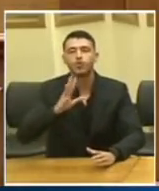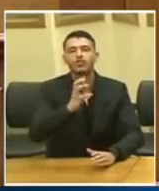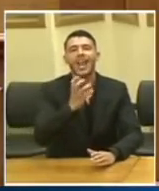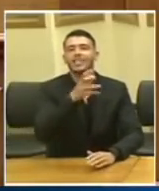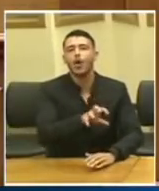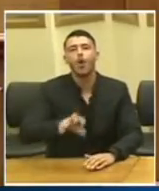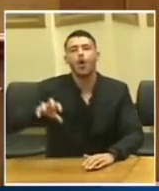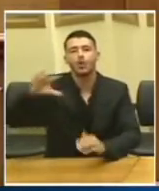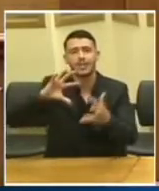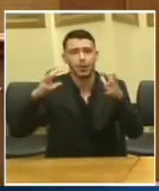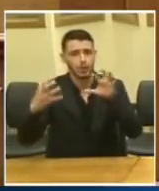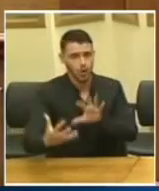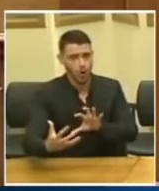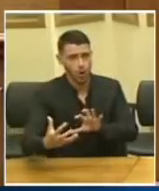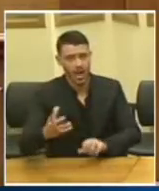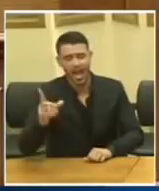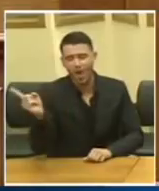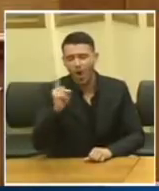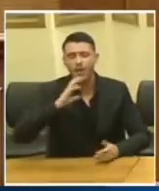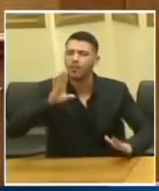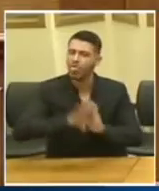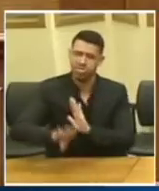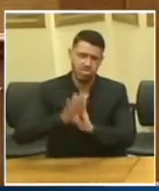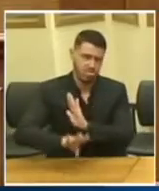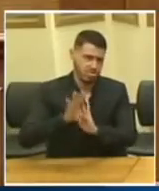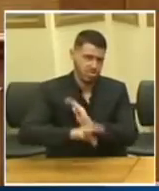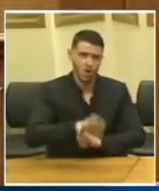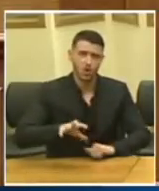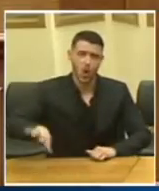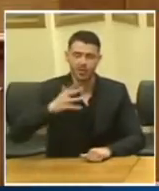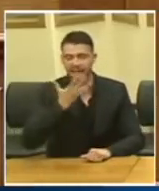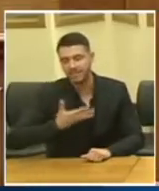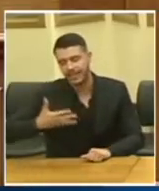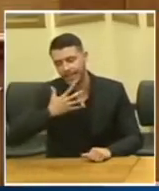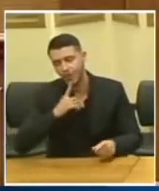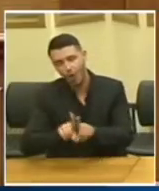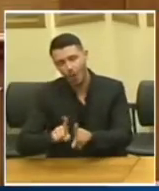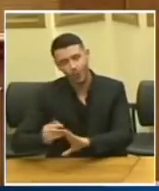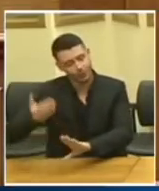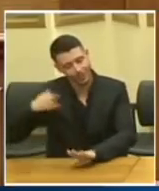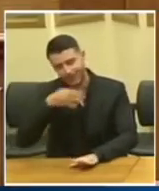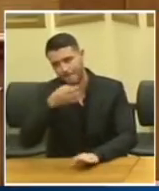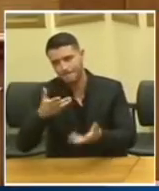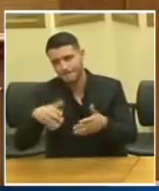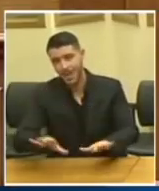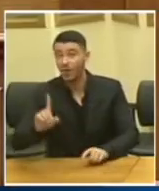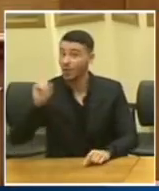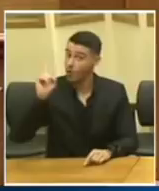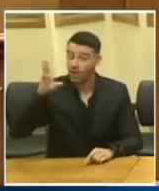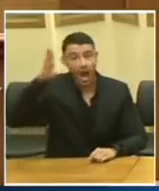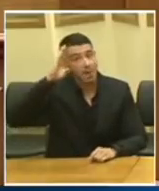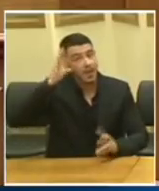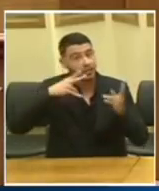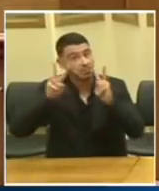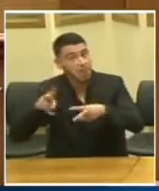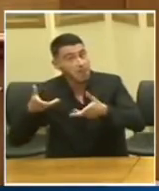την Ζιμπάμπουε και την Μπουργκίνα Φάσο, όπως ακούστηκε από αυτό το βήμα, αλλά από τις Ηνωμένες Πολιτείες Αμερικής μεταξύ